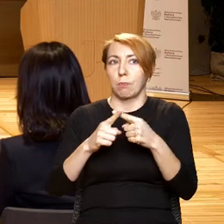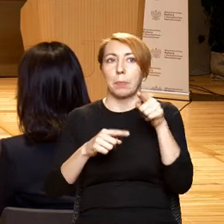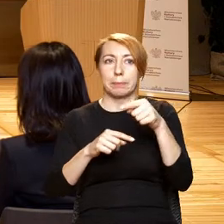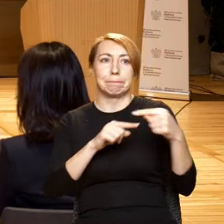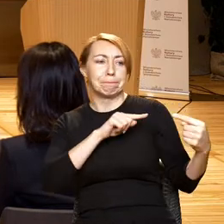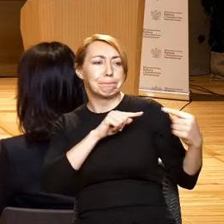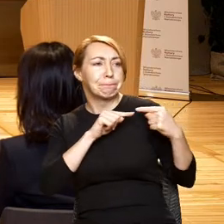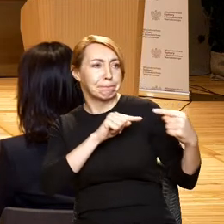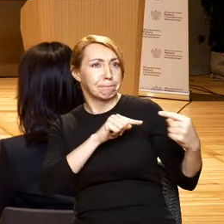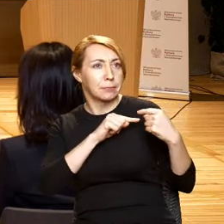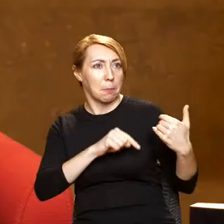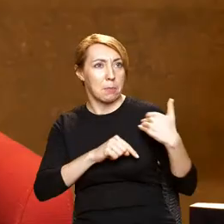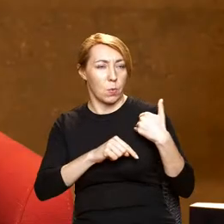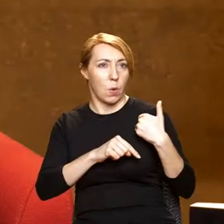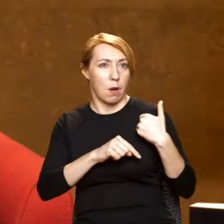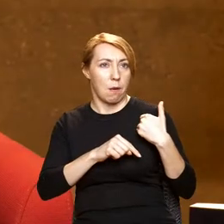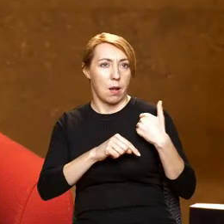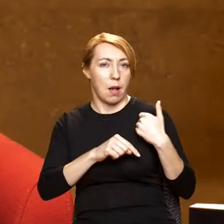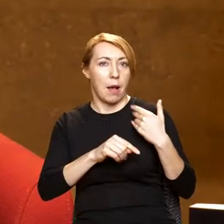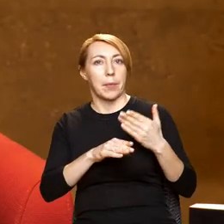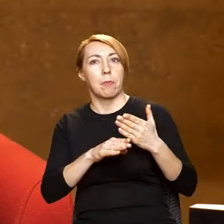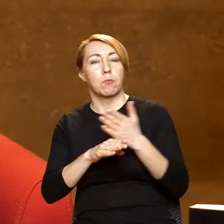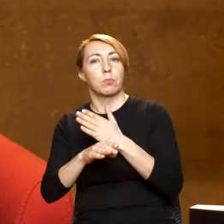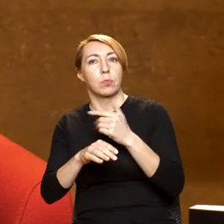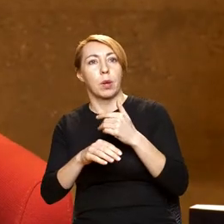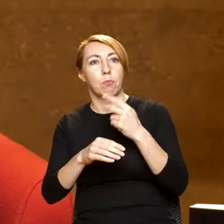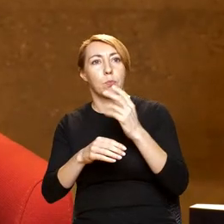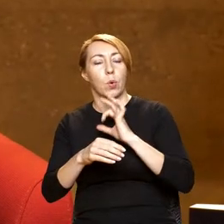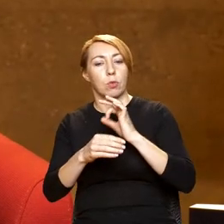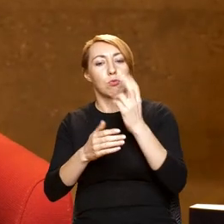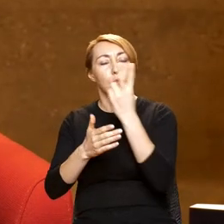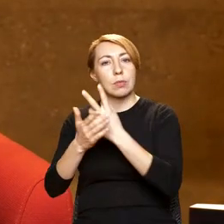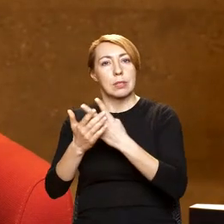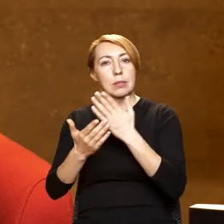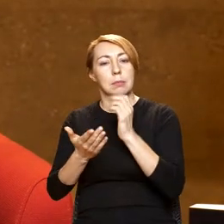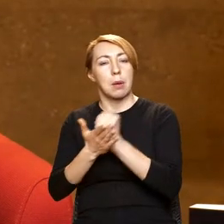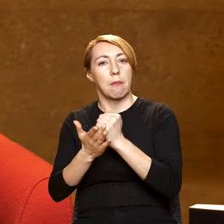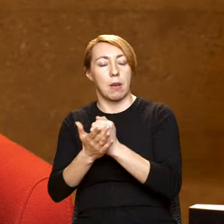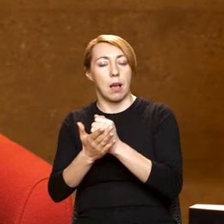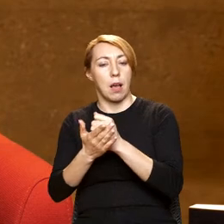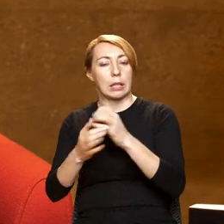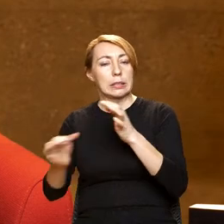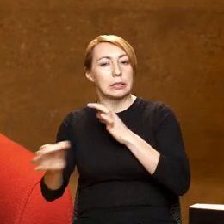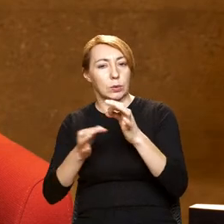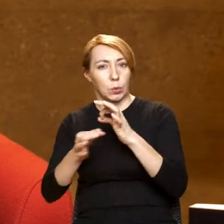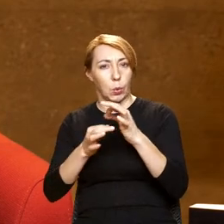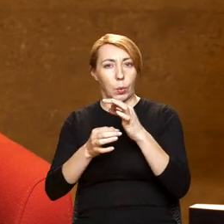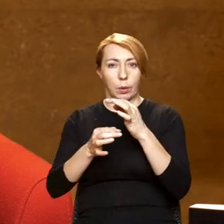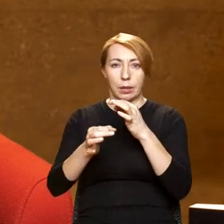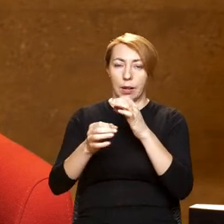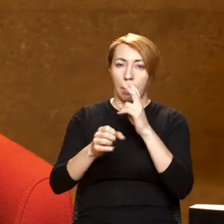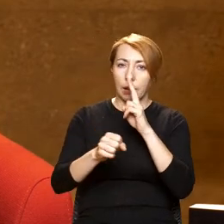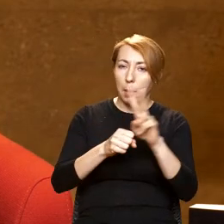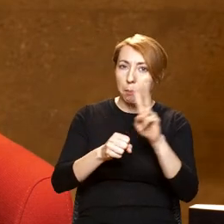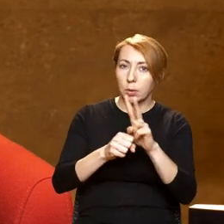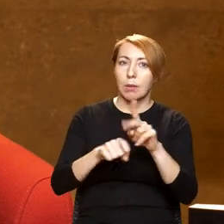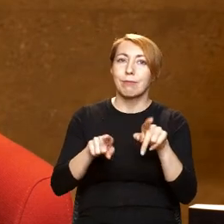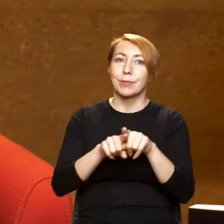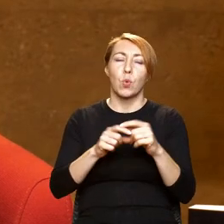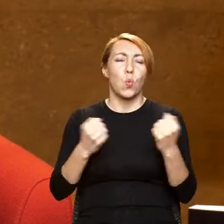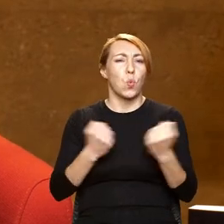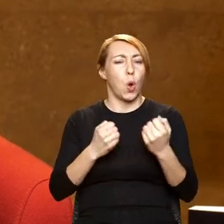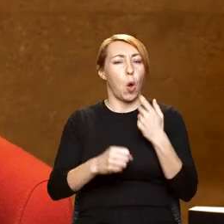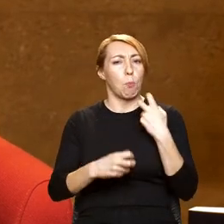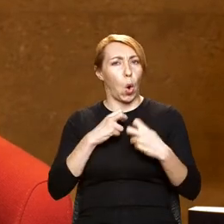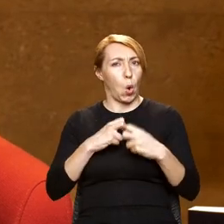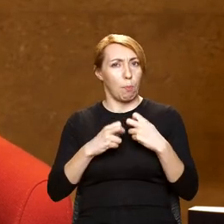to także w trakcie mojego czytania od strony historyczno-japonistycznej tego dzieła, że też dużym problemem, ale